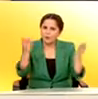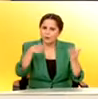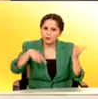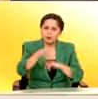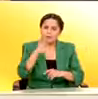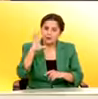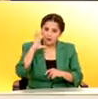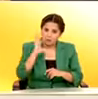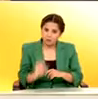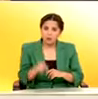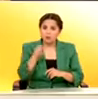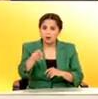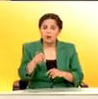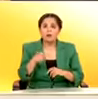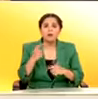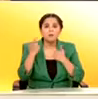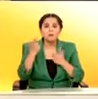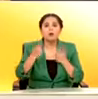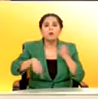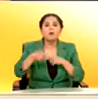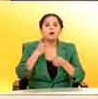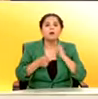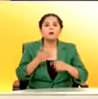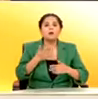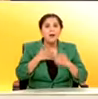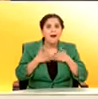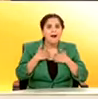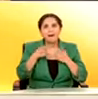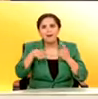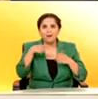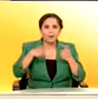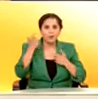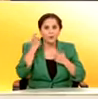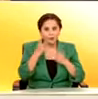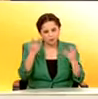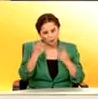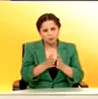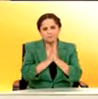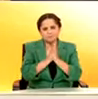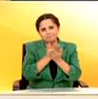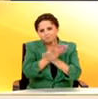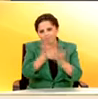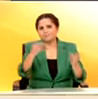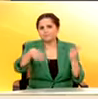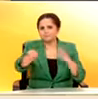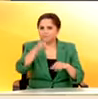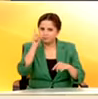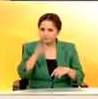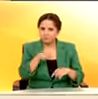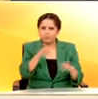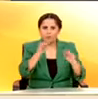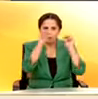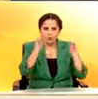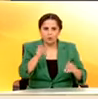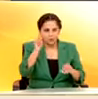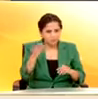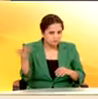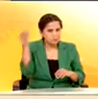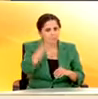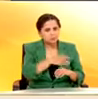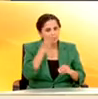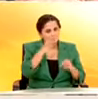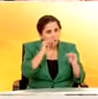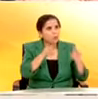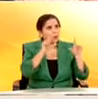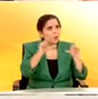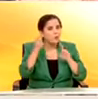विशेषकर मिलिट्री हिस्ट्री में रुचि रखने वाले लोगों से आग्रह करता हूं कि आप इन म्यूजियम्स को देखने